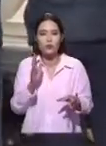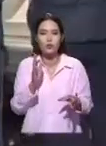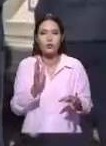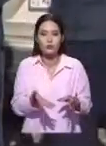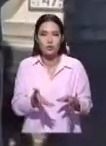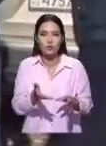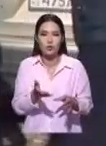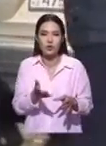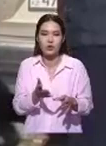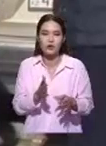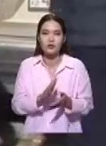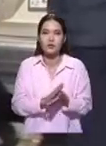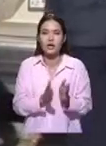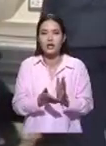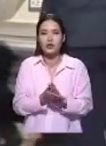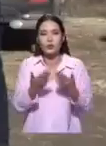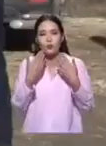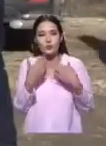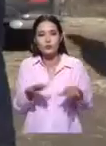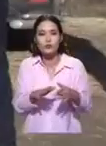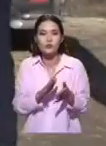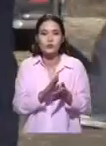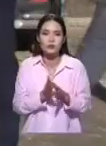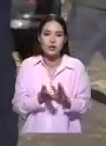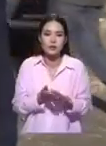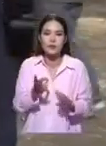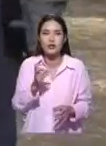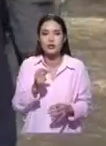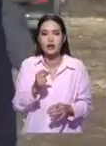положении. И вот мы думали, что заедем. Ежемесячно,